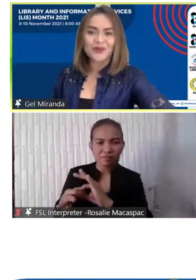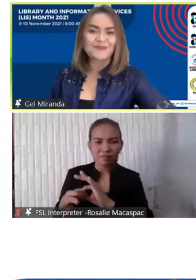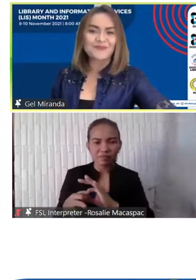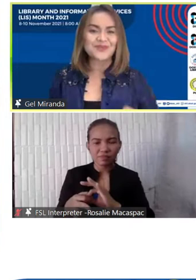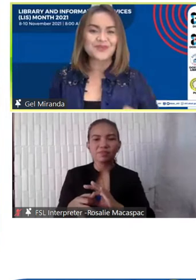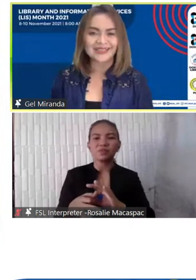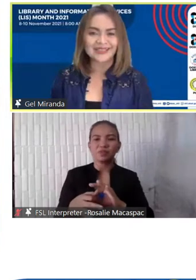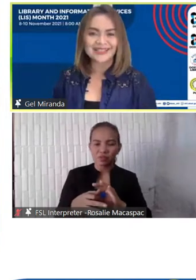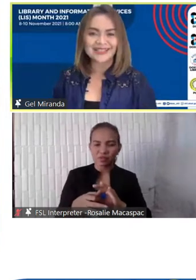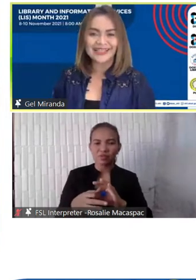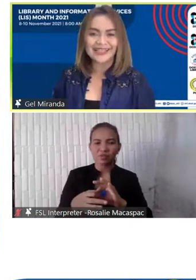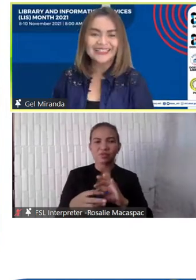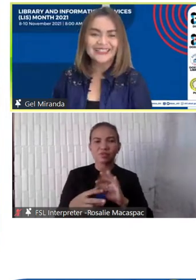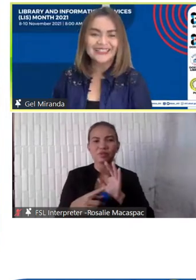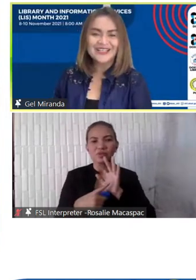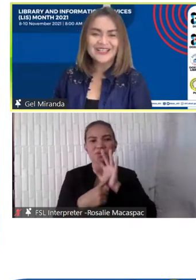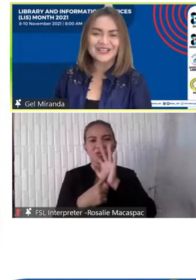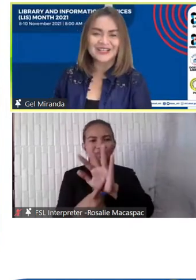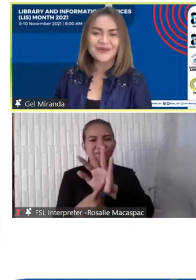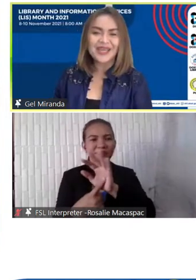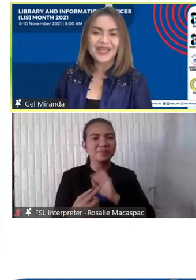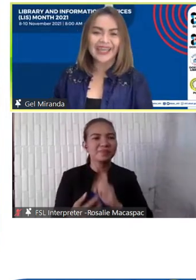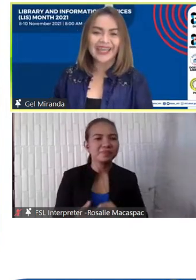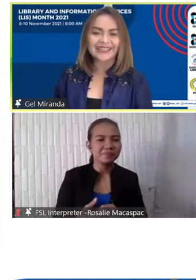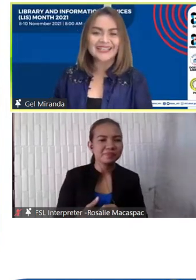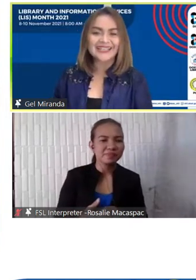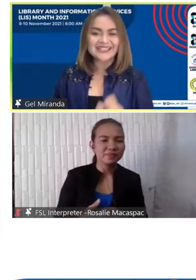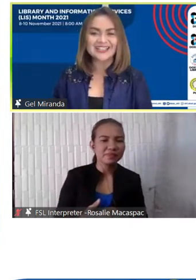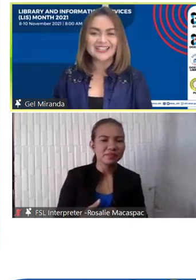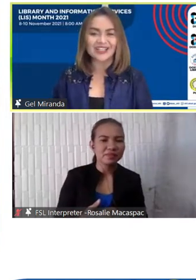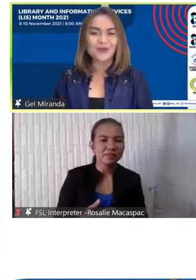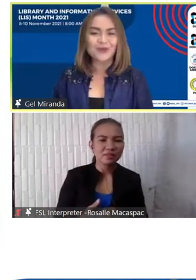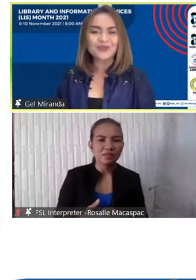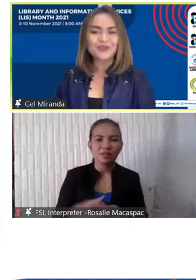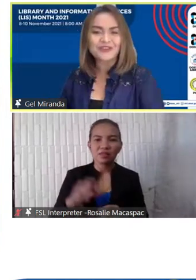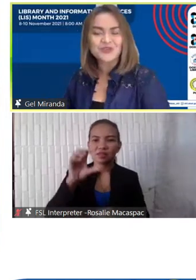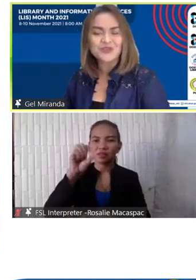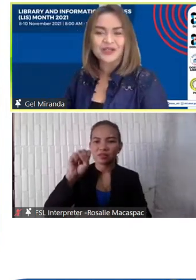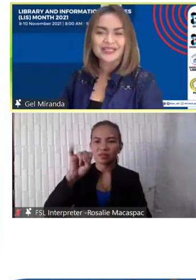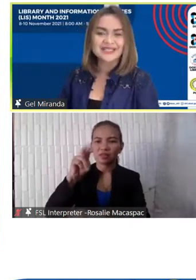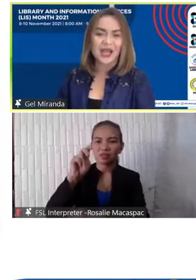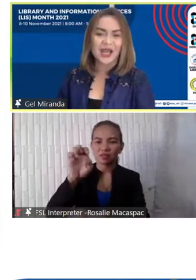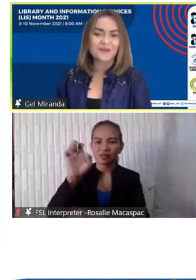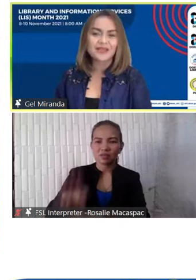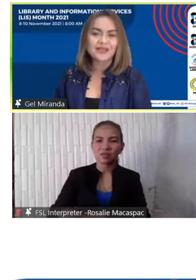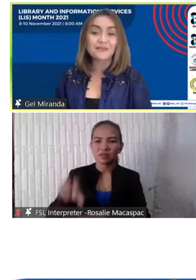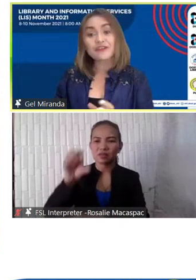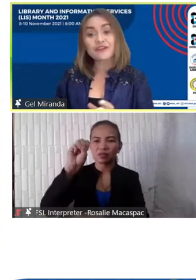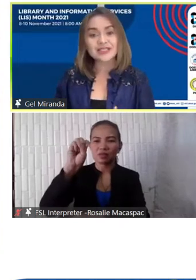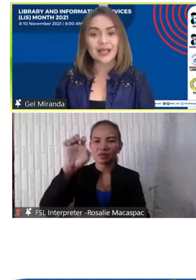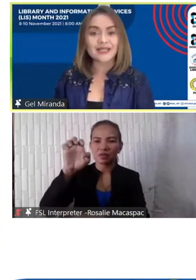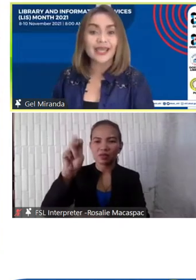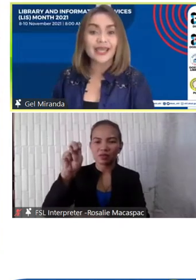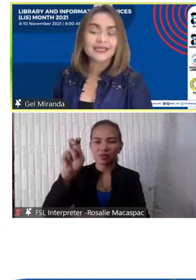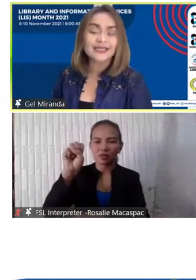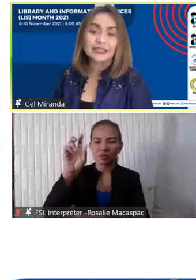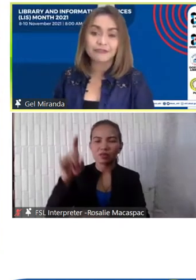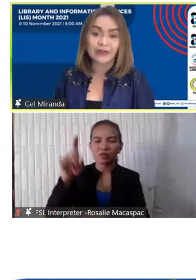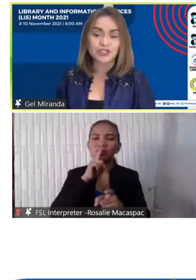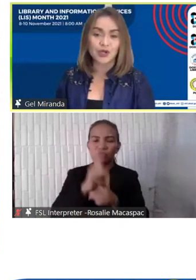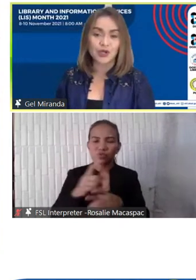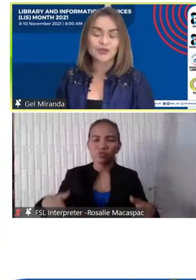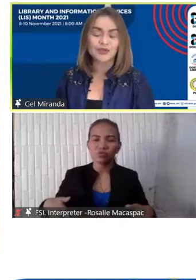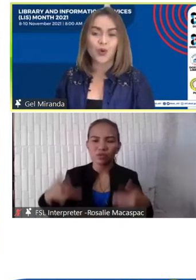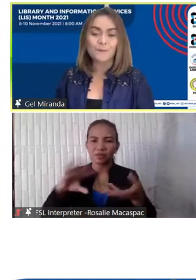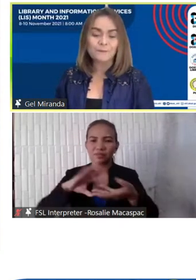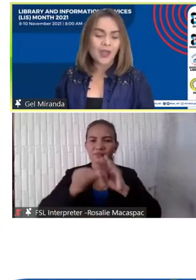tagapanood. Wait lang po doon sa ating slide. Sorry po. And sinesiyensya, ito yung mga true to life stories na nag-benefits naman sa S&T